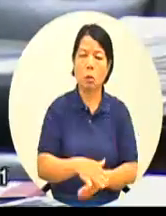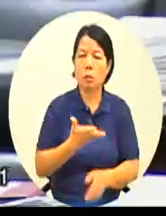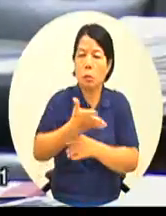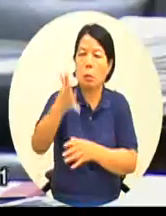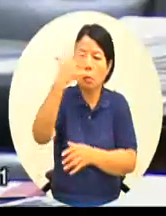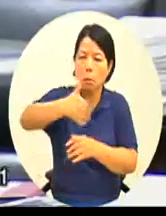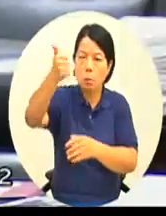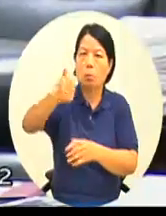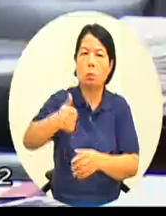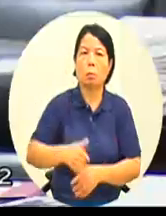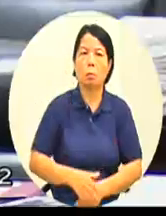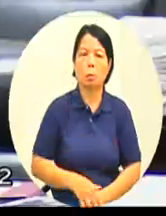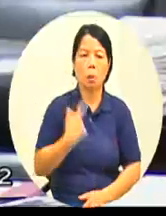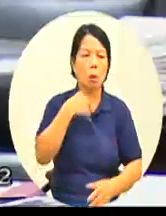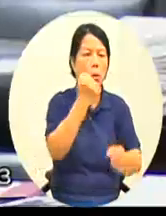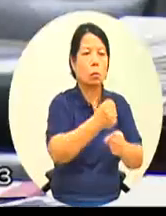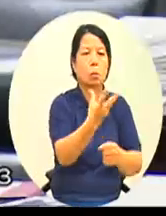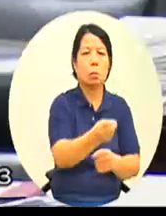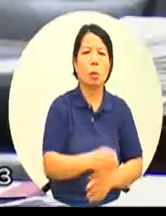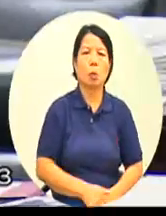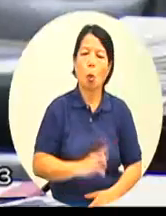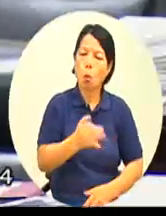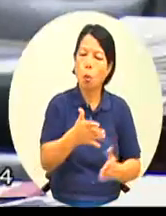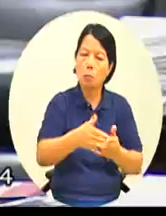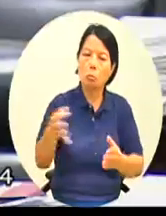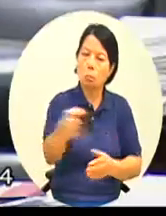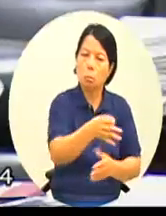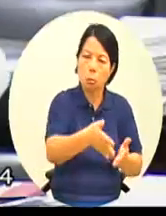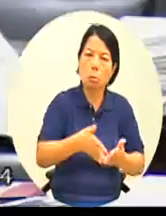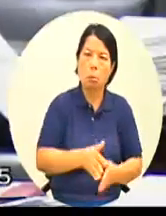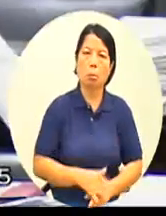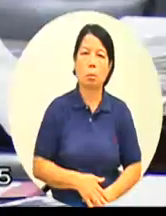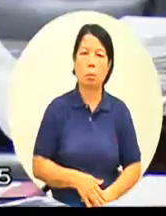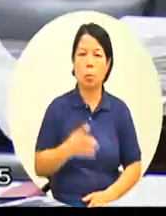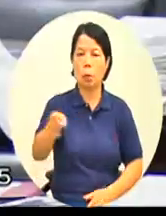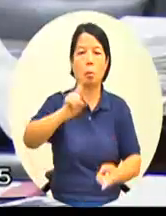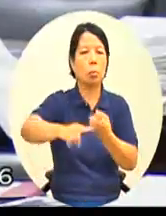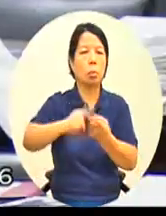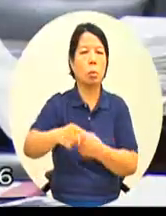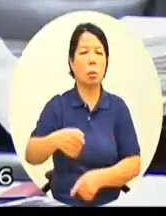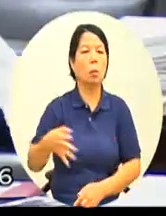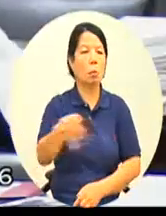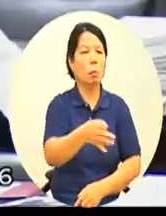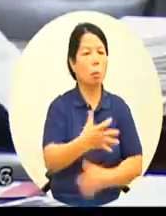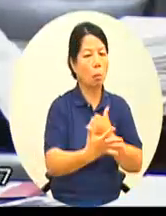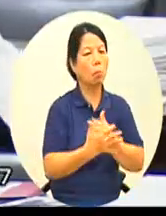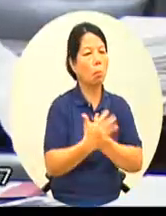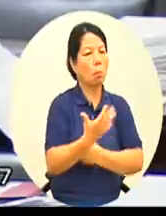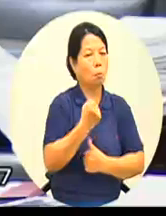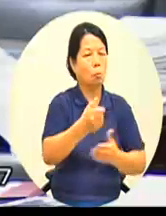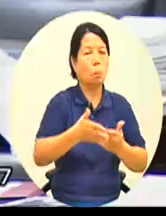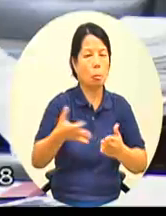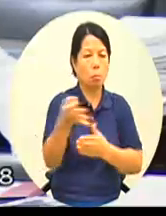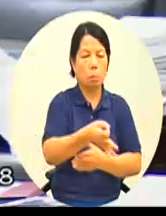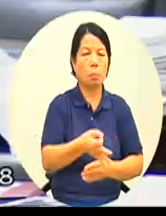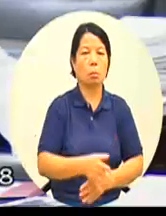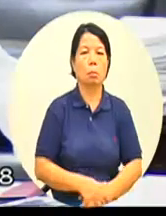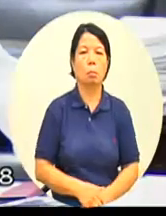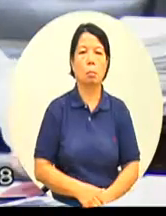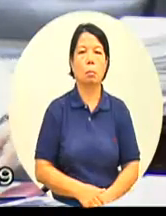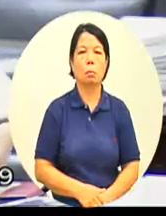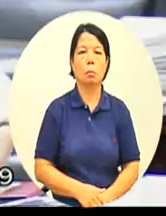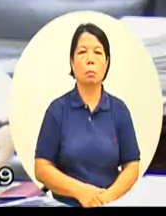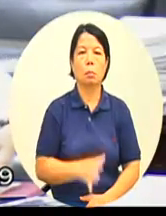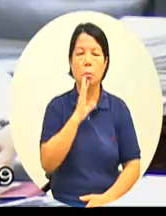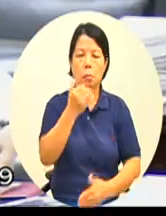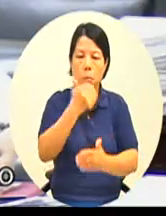因为认为说哎，他都没收，为什么我要给他？但是你认为说哎，是劳工应有的权益，你们就不能够给他剥夺。 会不会是在扣